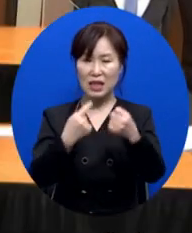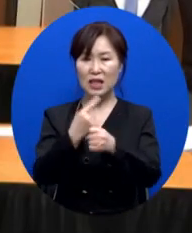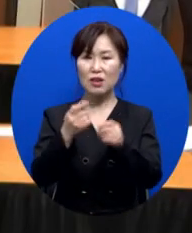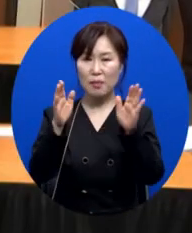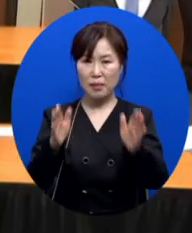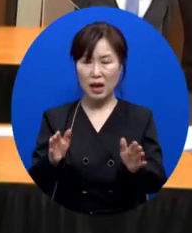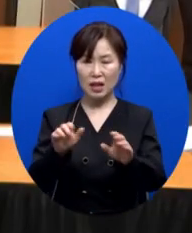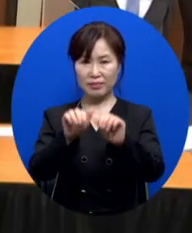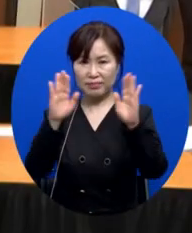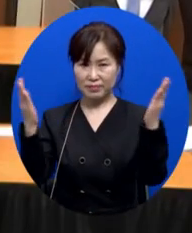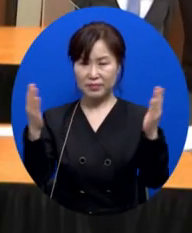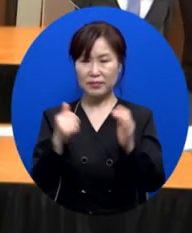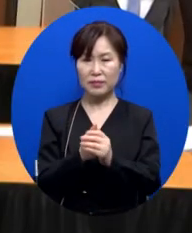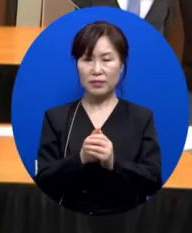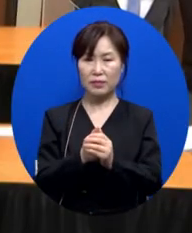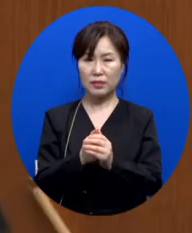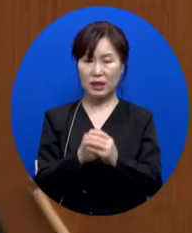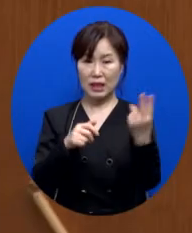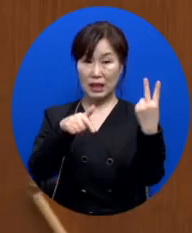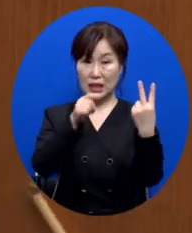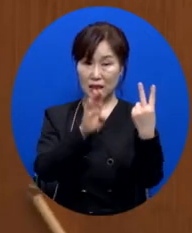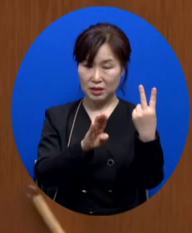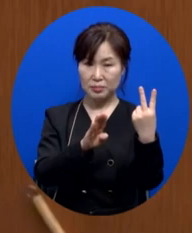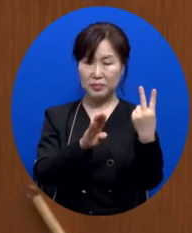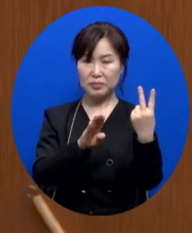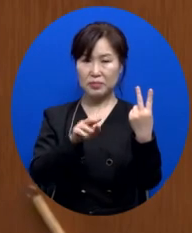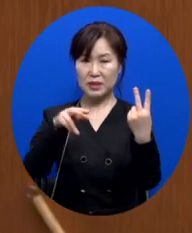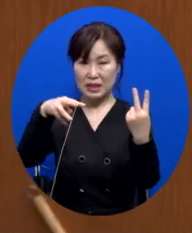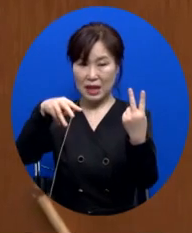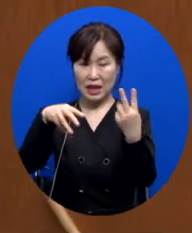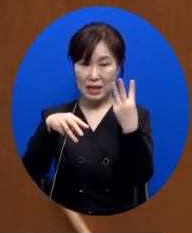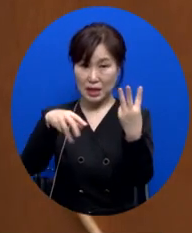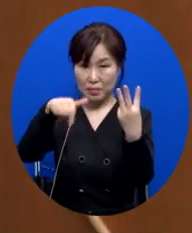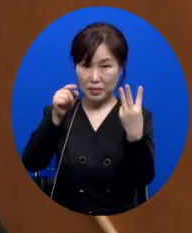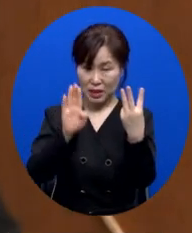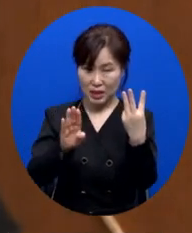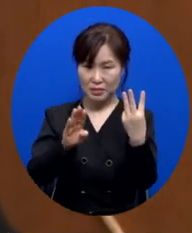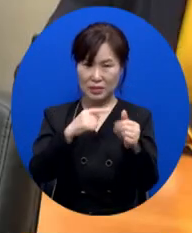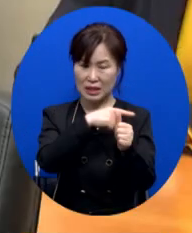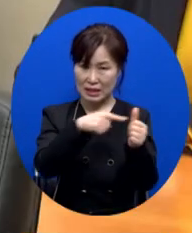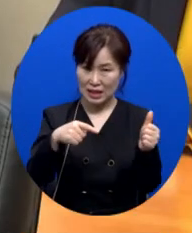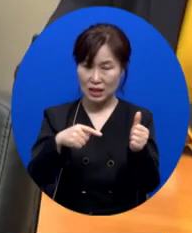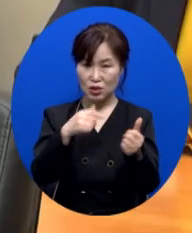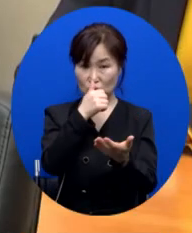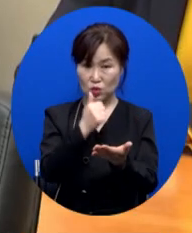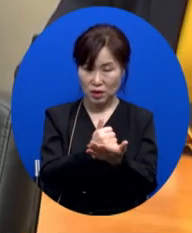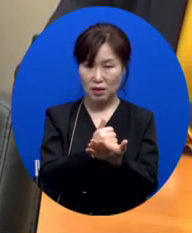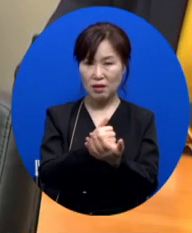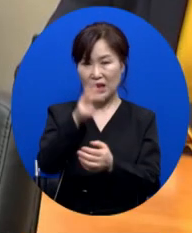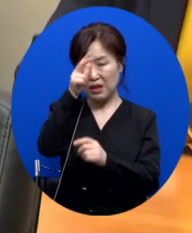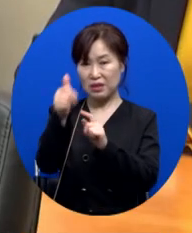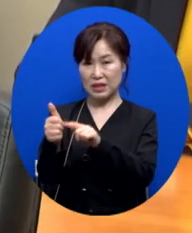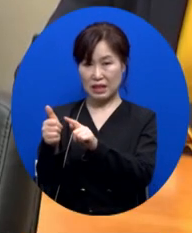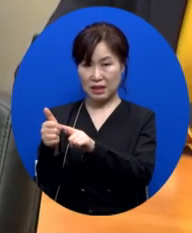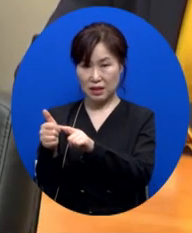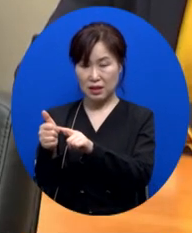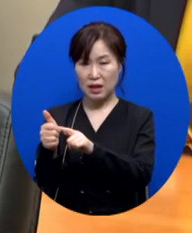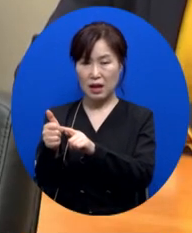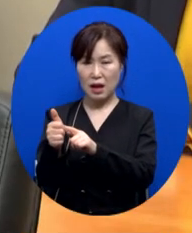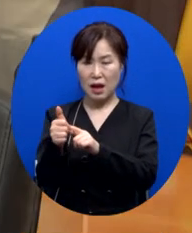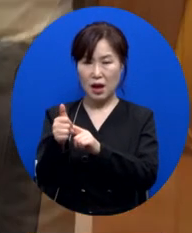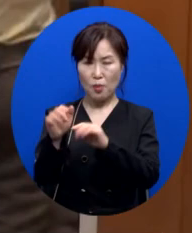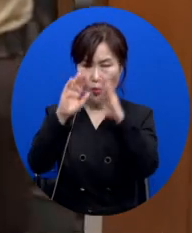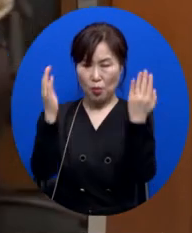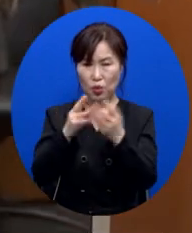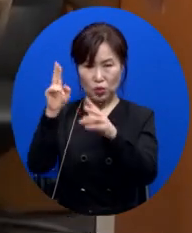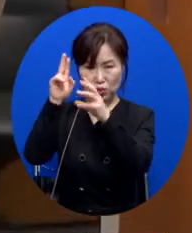2급과 3급 살인 2급 과실치사 혐의로 재판에 넘겨져 요구 경찰 간 대립 숍이 대 배심원단의 만장일치로 4